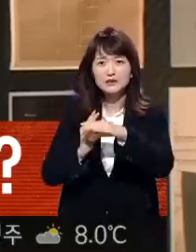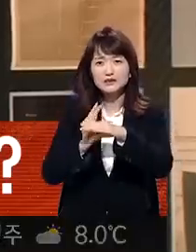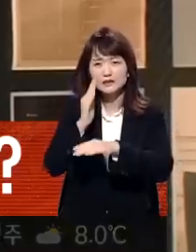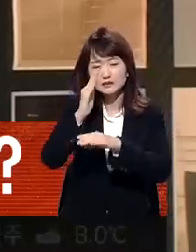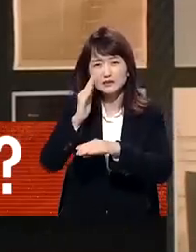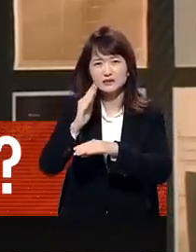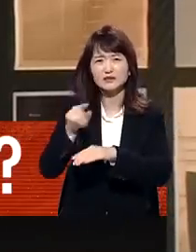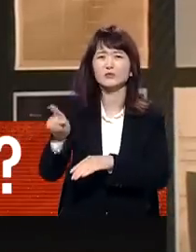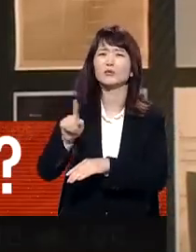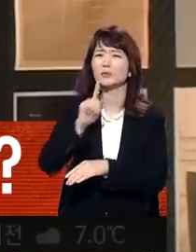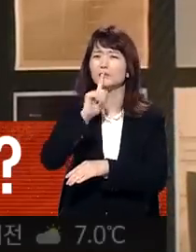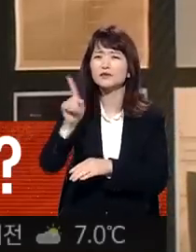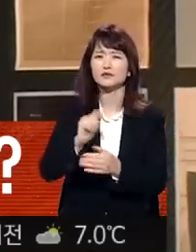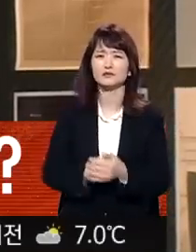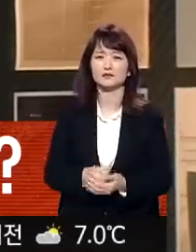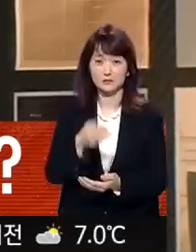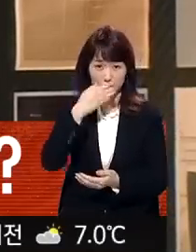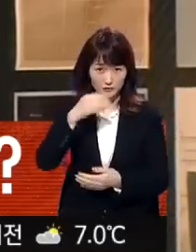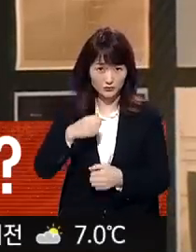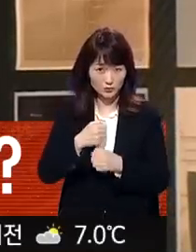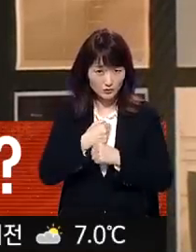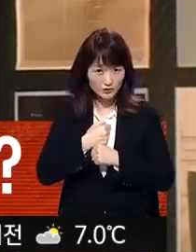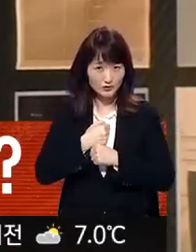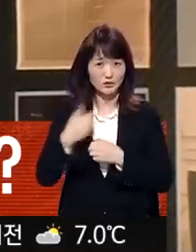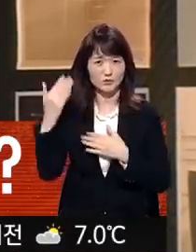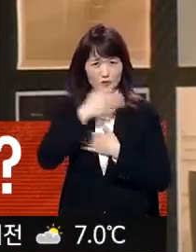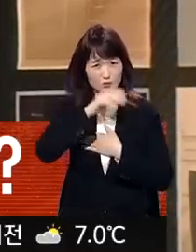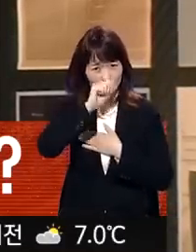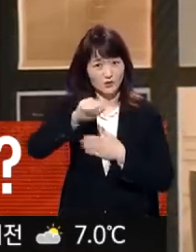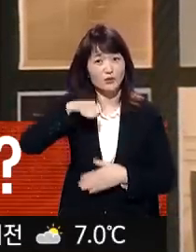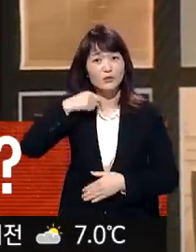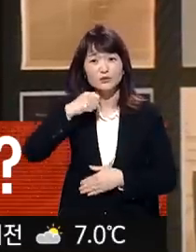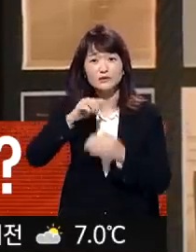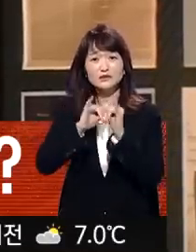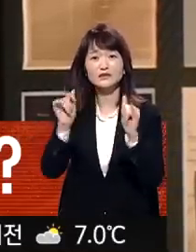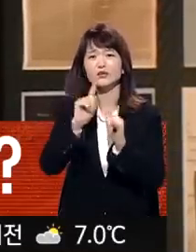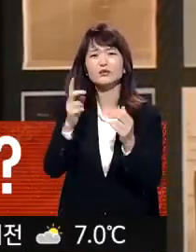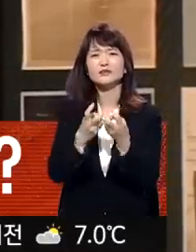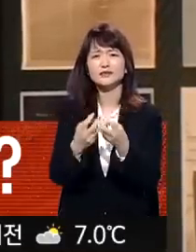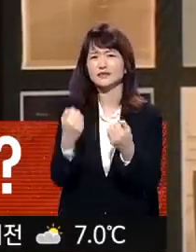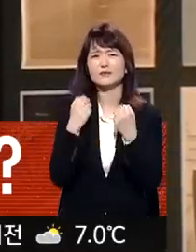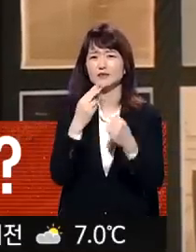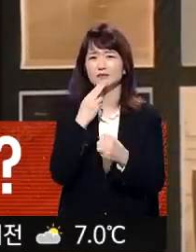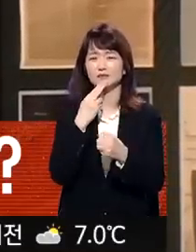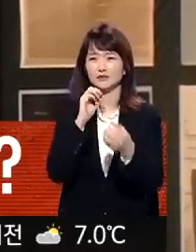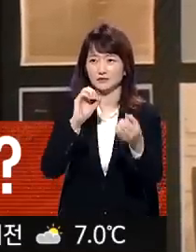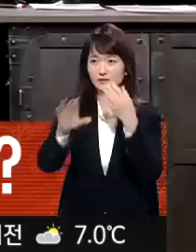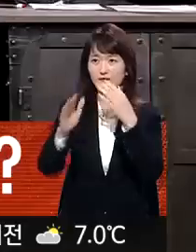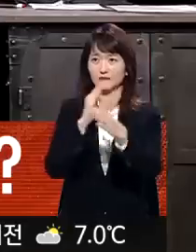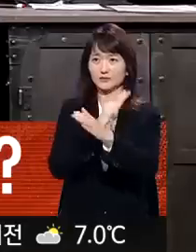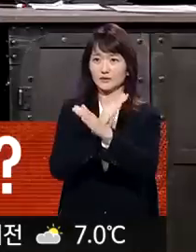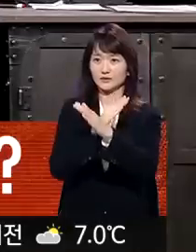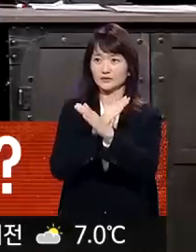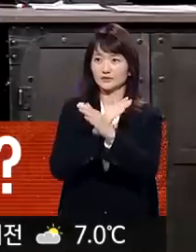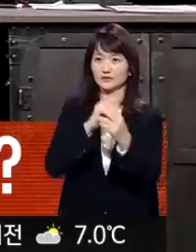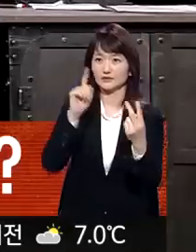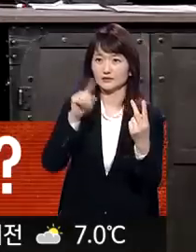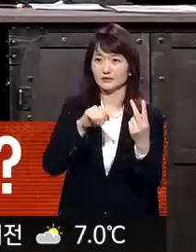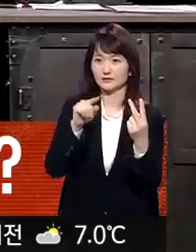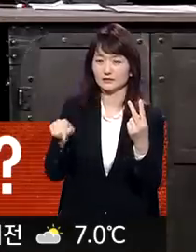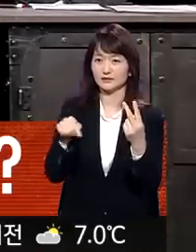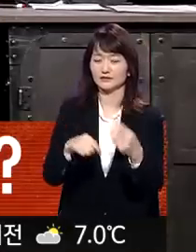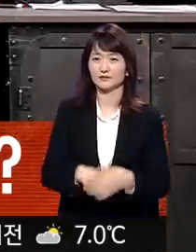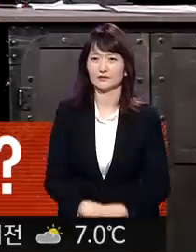떨어? 아유, 그렇게 먹는 거 조심하고 몸에 좋은 것만 챙겨 먹는 인간이 어쩜 그렇게 힘이 없어, 응? X.